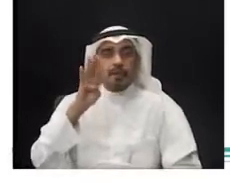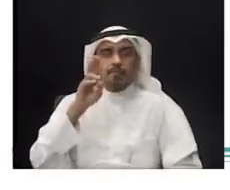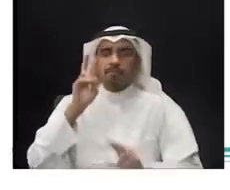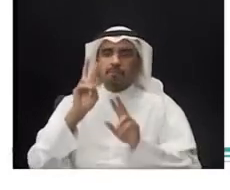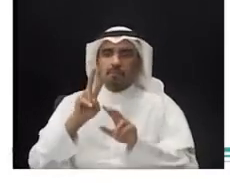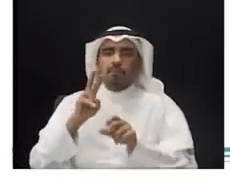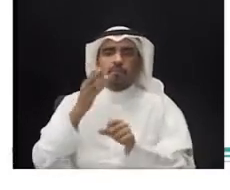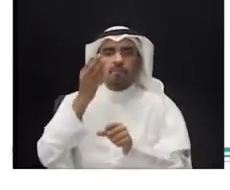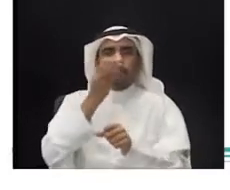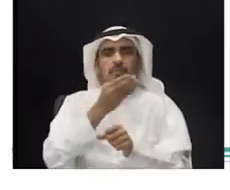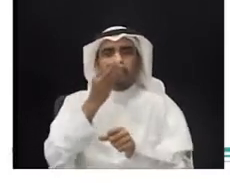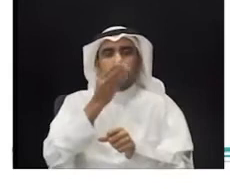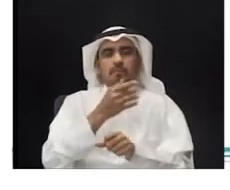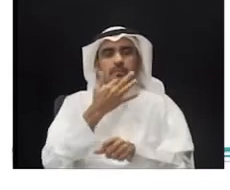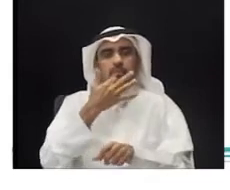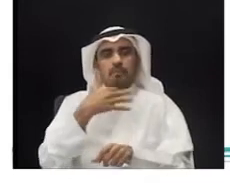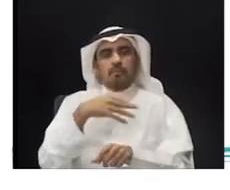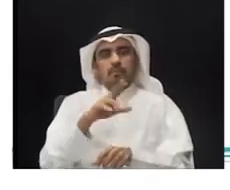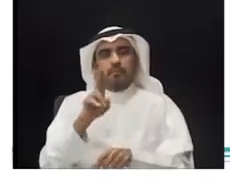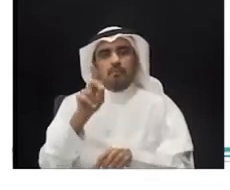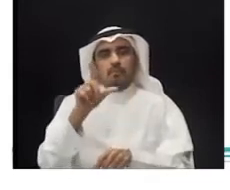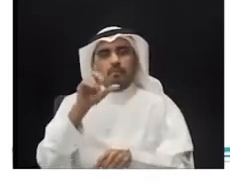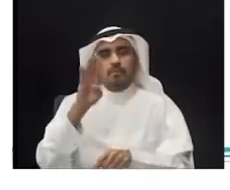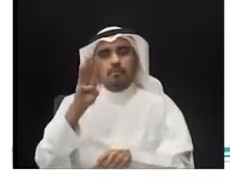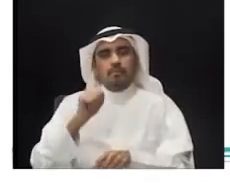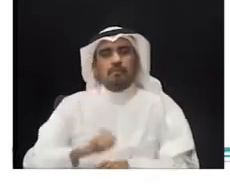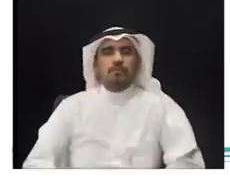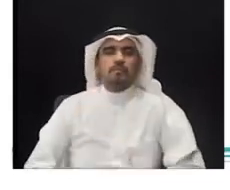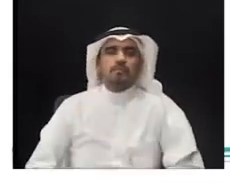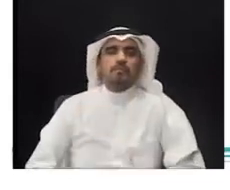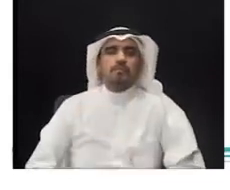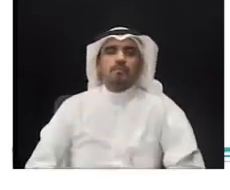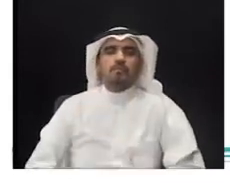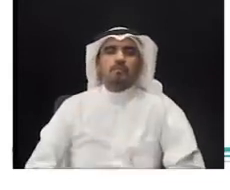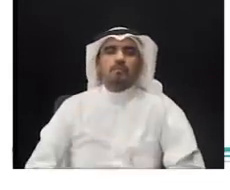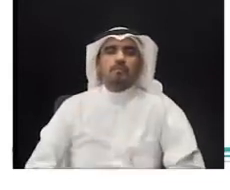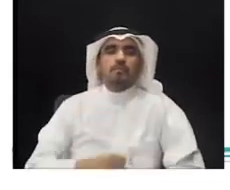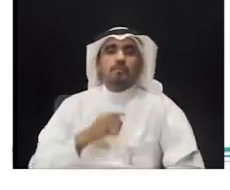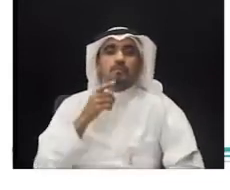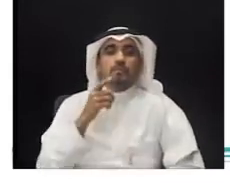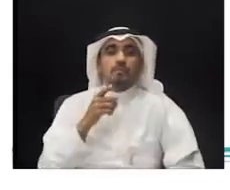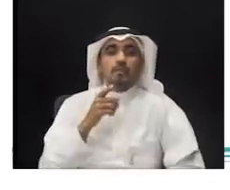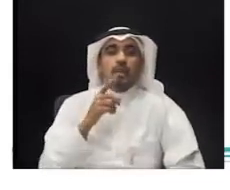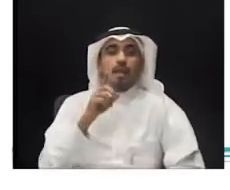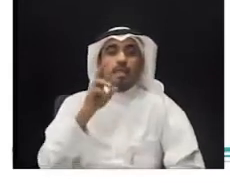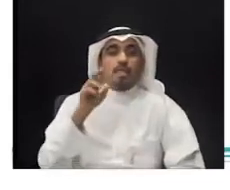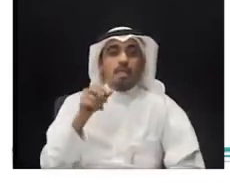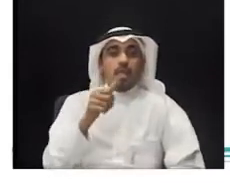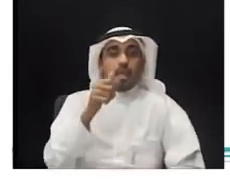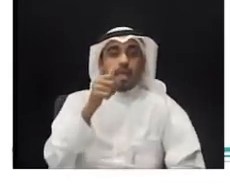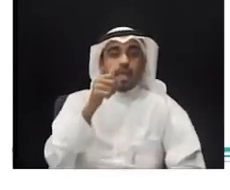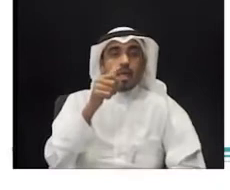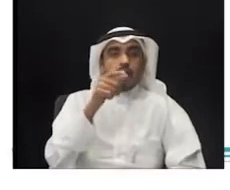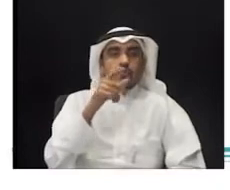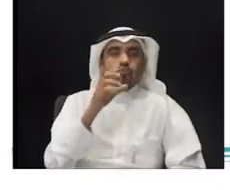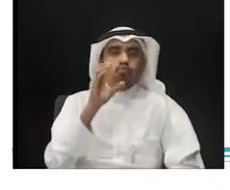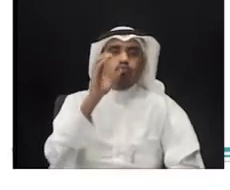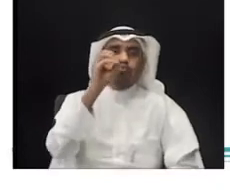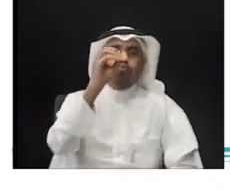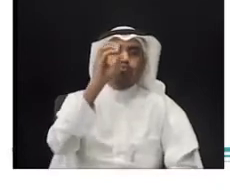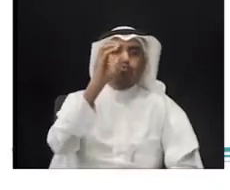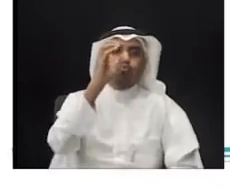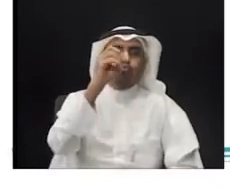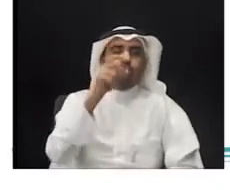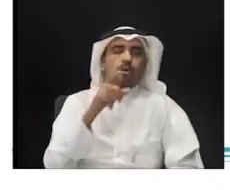واحدة علامة واحدة وهي الفتح، نقول تلك. وهذا تلزم حركة واحدة